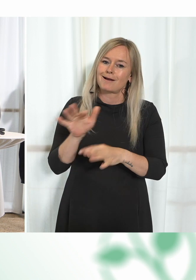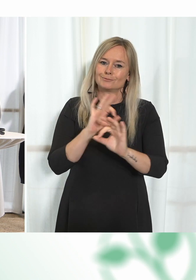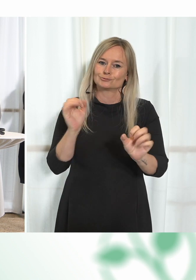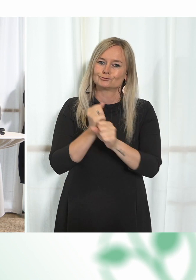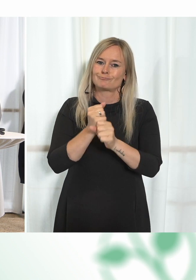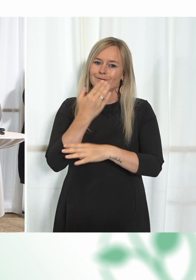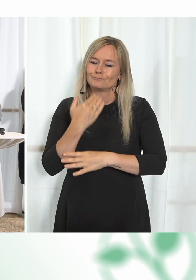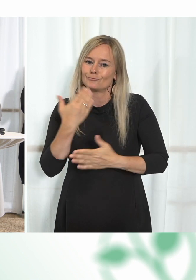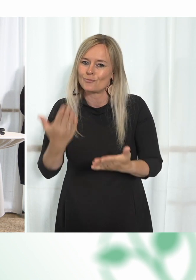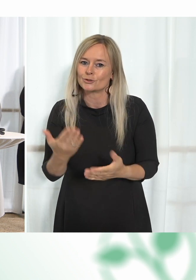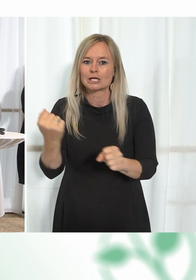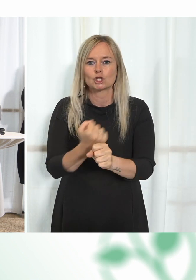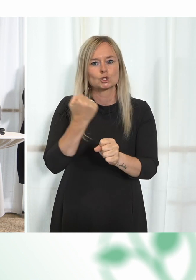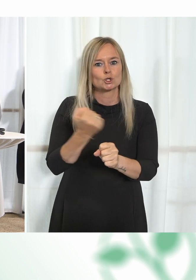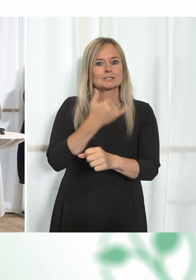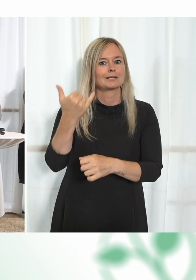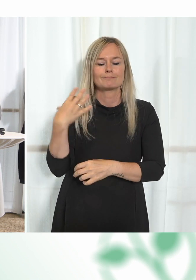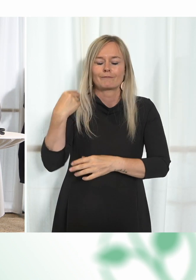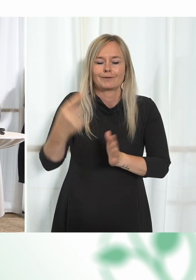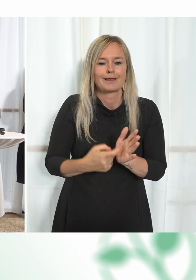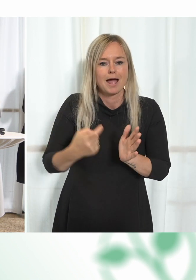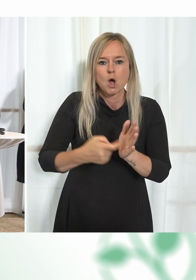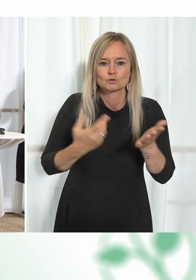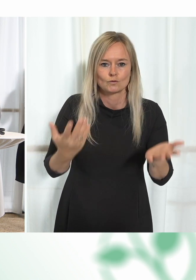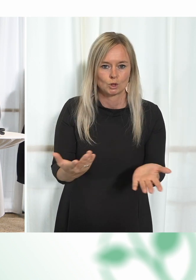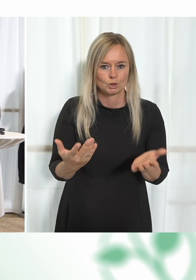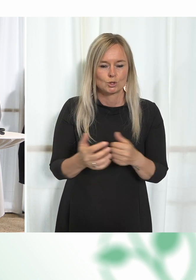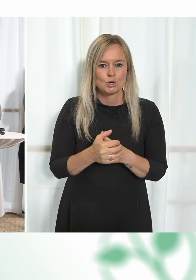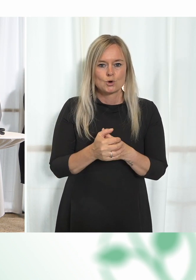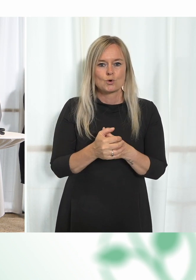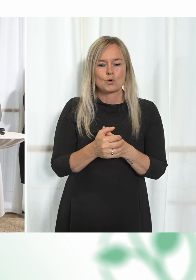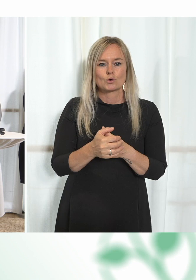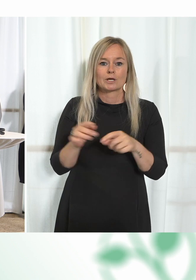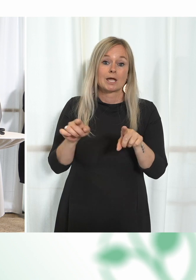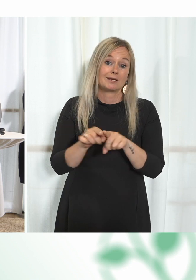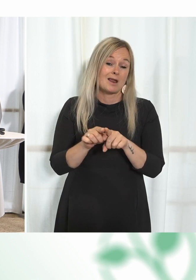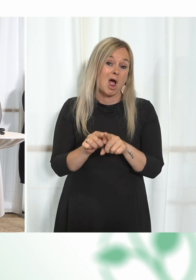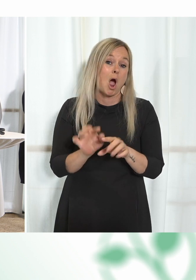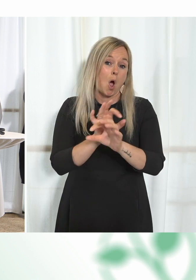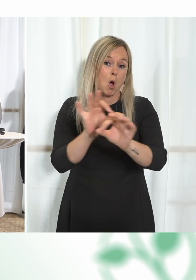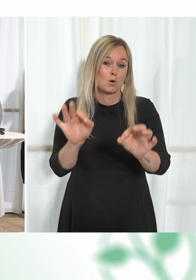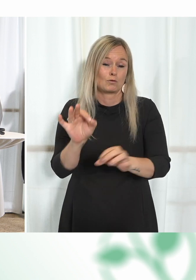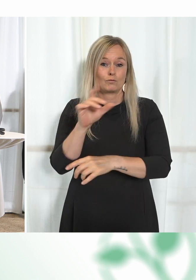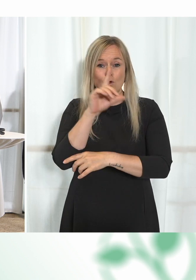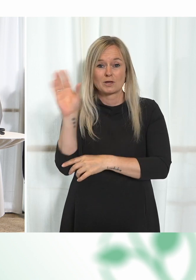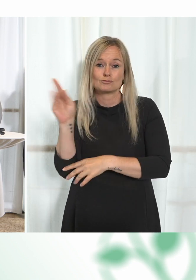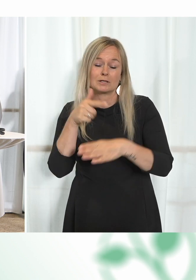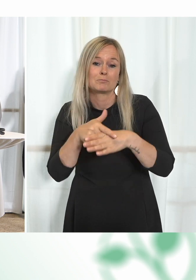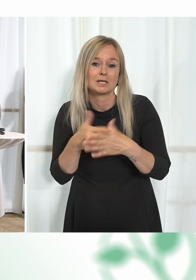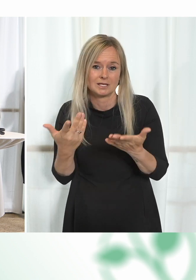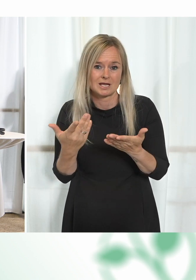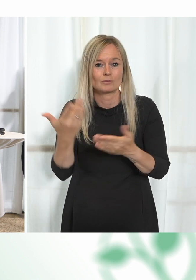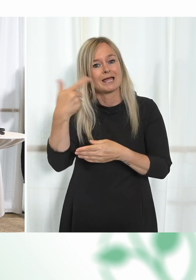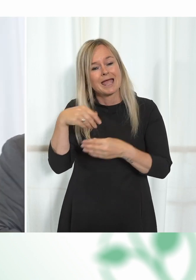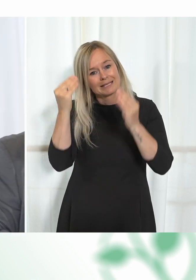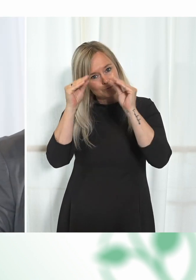trotzdem immer wieder auch zu Herausforderungen kommt, vielleicht auch von Seiten der Menschen mit Behinderung. Auch die Behindertenvertrauensperson Claudia